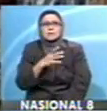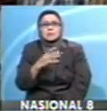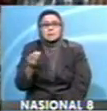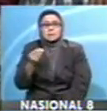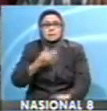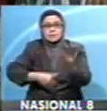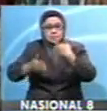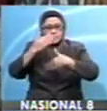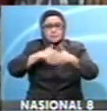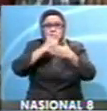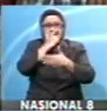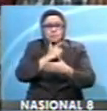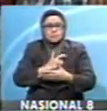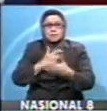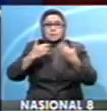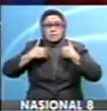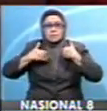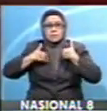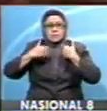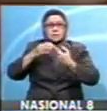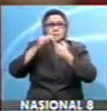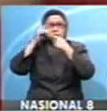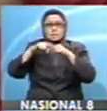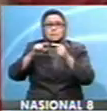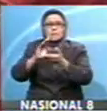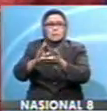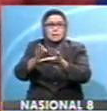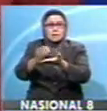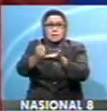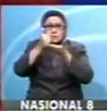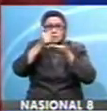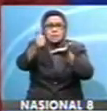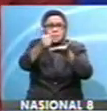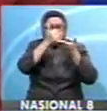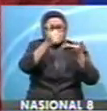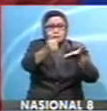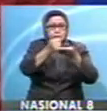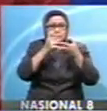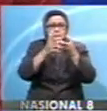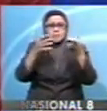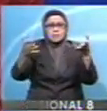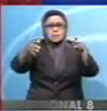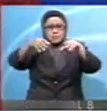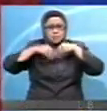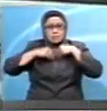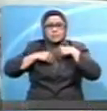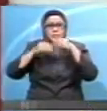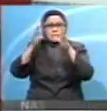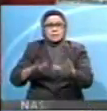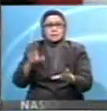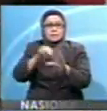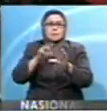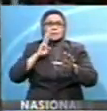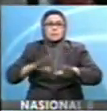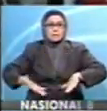tersebut terselit hikmahnya bantuan demi bantuan terus disalur dan diterima oleh penduduk terjejas banjir di seluruh